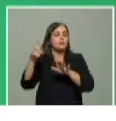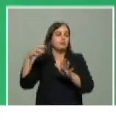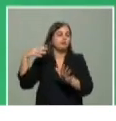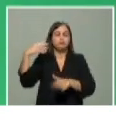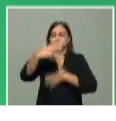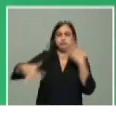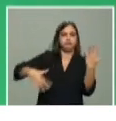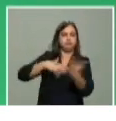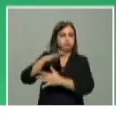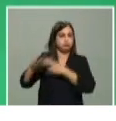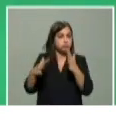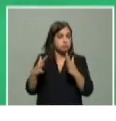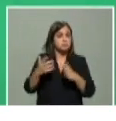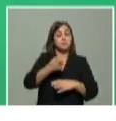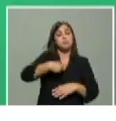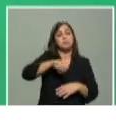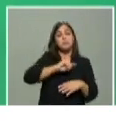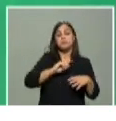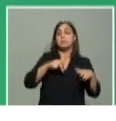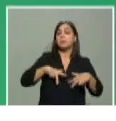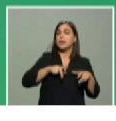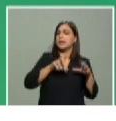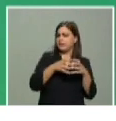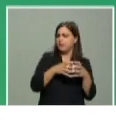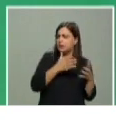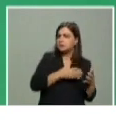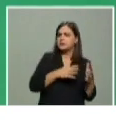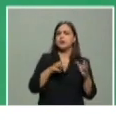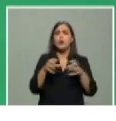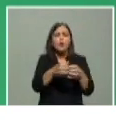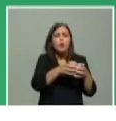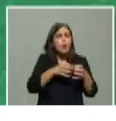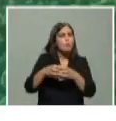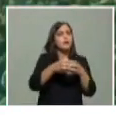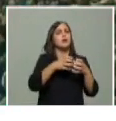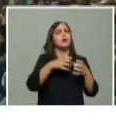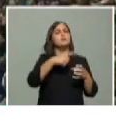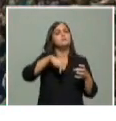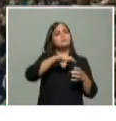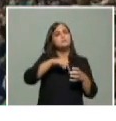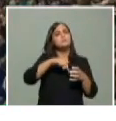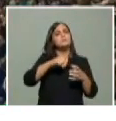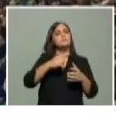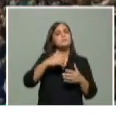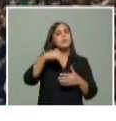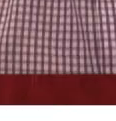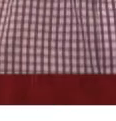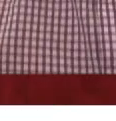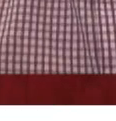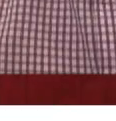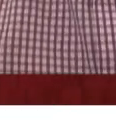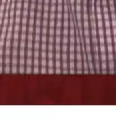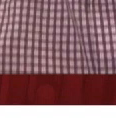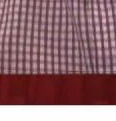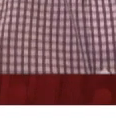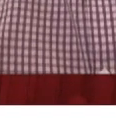Ούτε για το ΣΥΡΙΖΑ, ούτε για τη Νέα Δημοκρατία, ούτε για το ΠΑΣΟΚ. Σου θυμίζω ότι ποτέ, νομίζω το είχαμε ξαναπεί κιόλας αυτό, δεν μπορούσε κανείς να